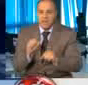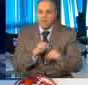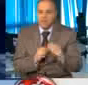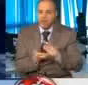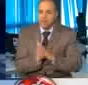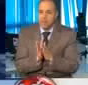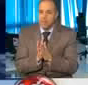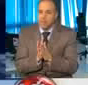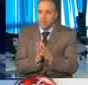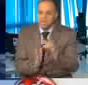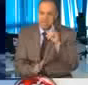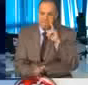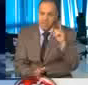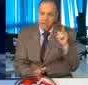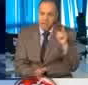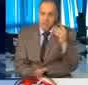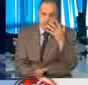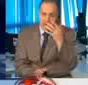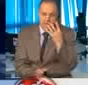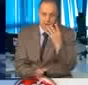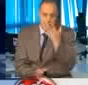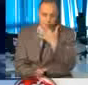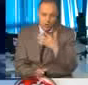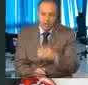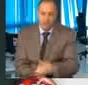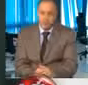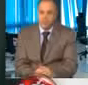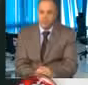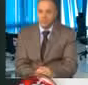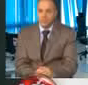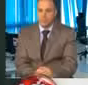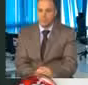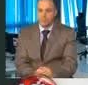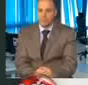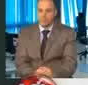جمعية الفنانات المغاربيات.